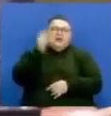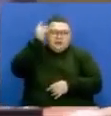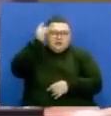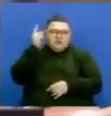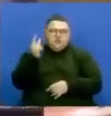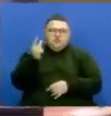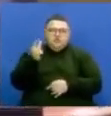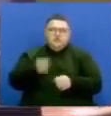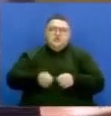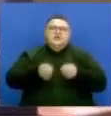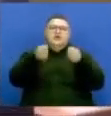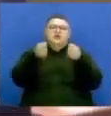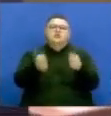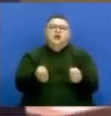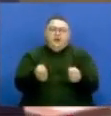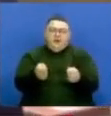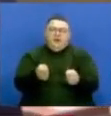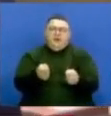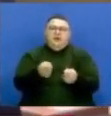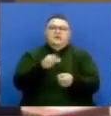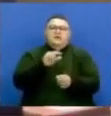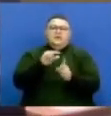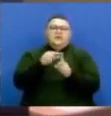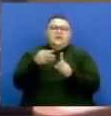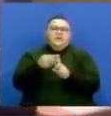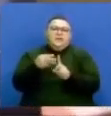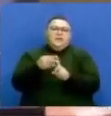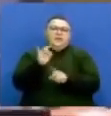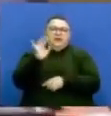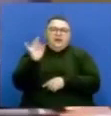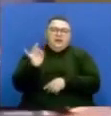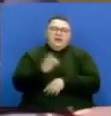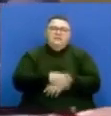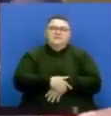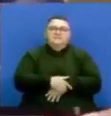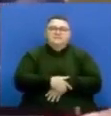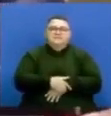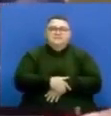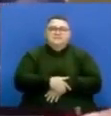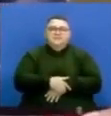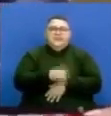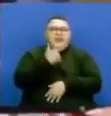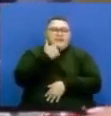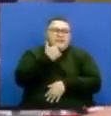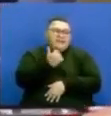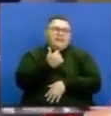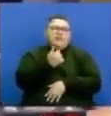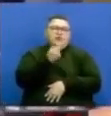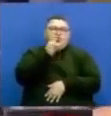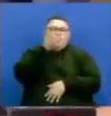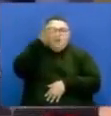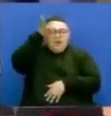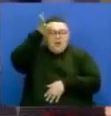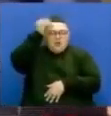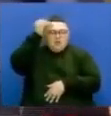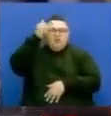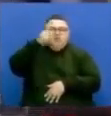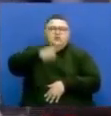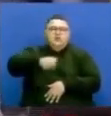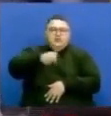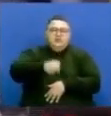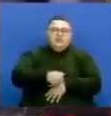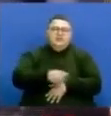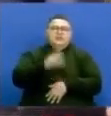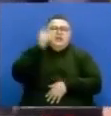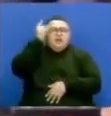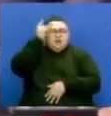itu di UN maupun di berbagai komite lainnya. Satu hal yang penting juga untuk diketahui, ini kan resolusi